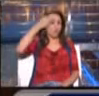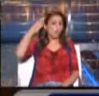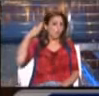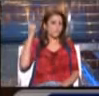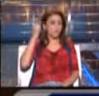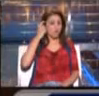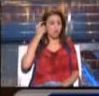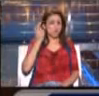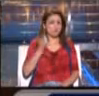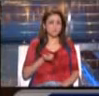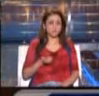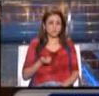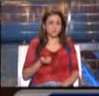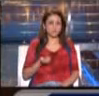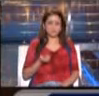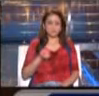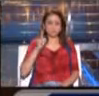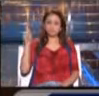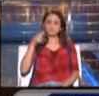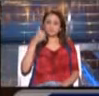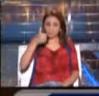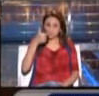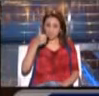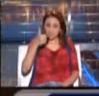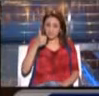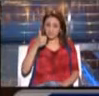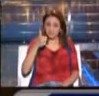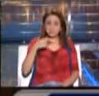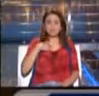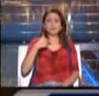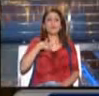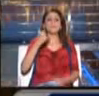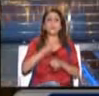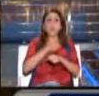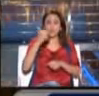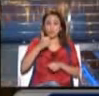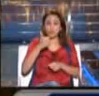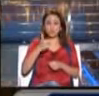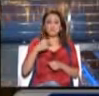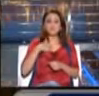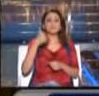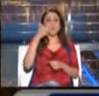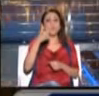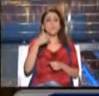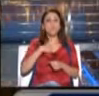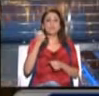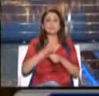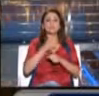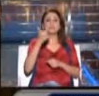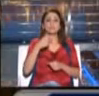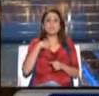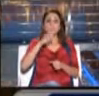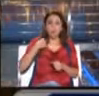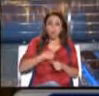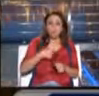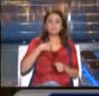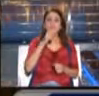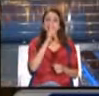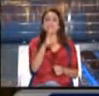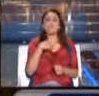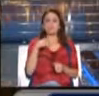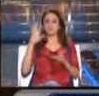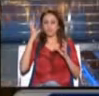لما هو من نوع لما بيعمل حاجه كويسه قوي بيقول لك انا عندي مبدا الطبيعي ان انا اعمل حاجه كويسه, ولما بعمل حاجه غلط انا بعترف لو